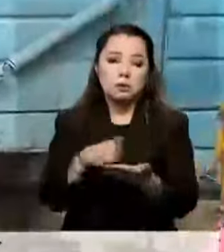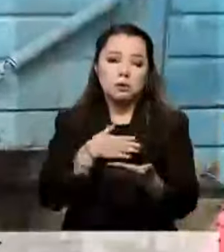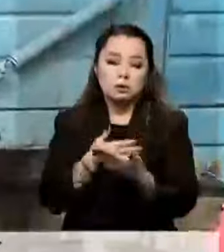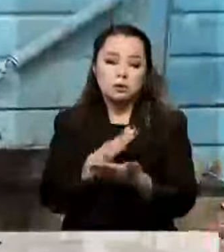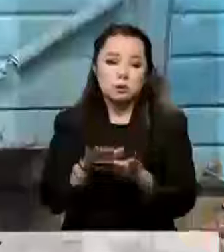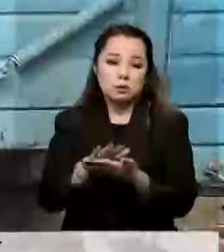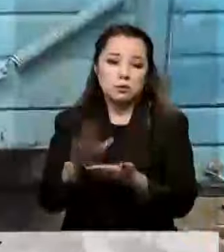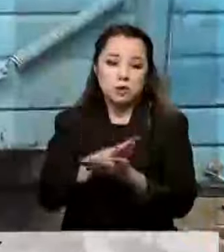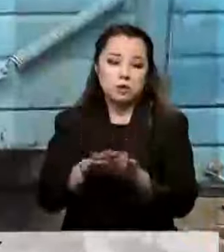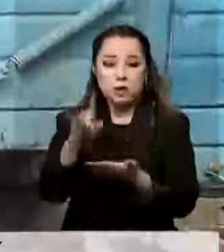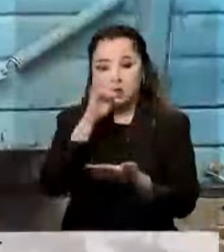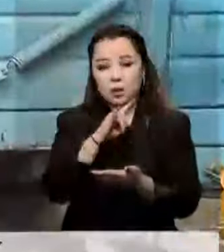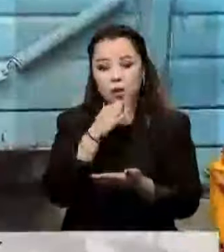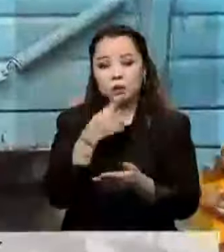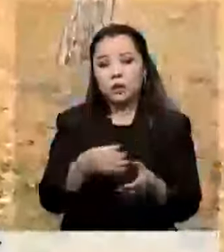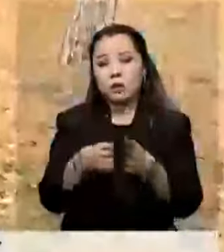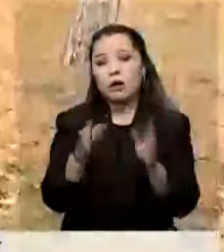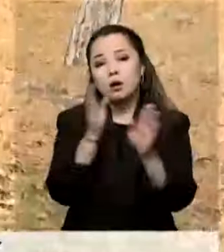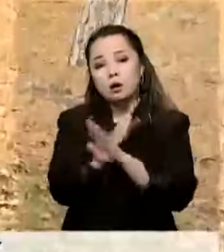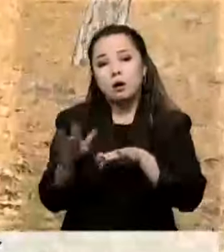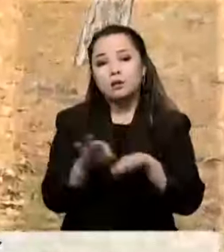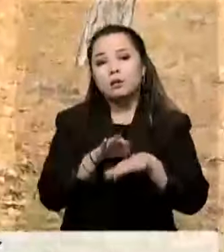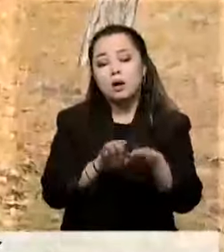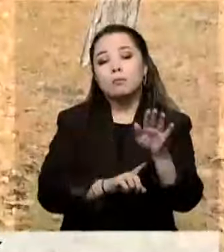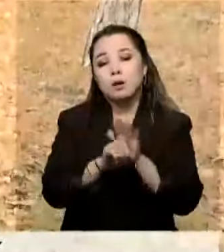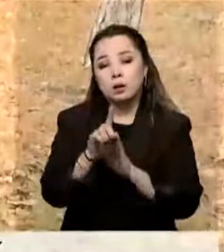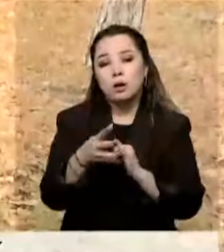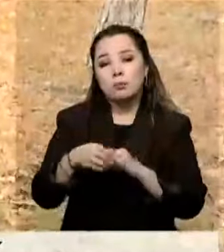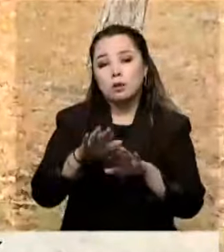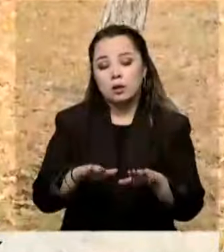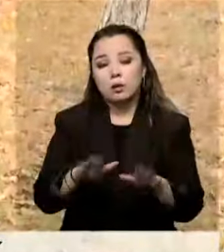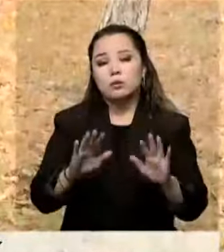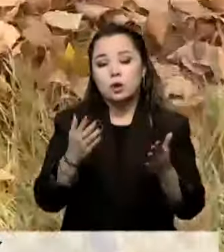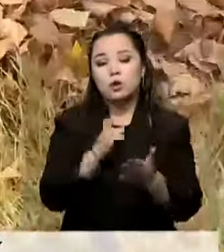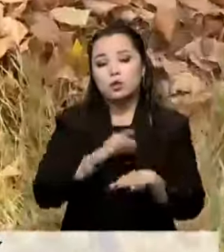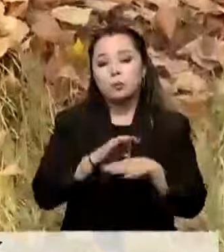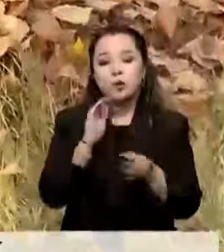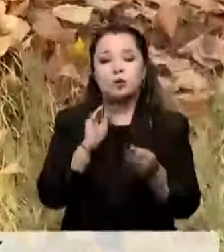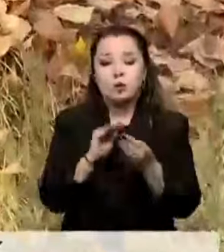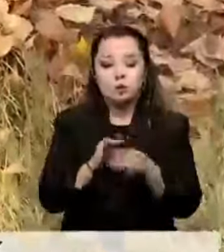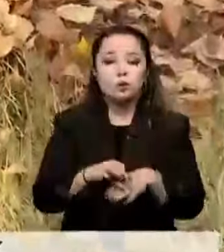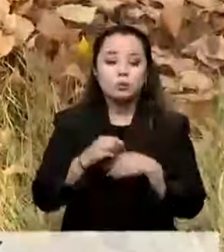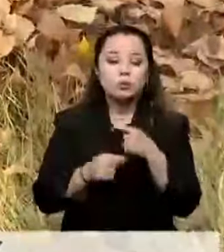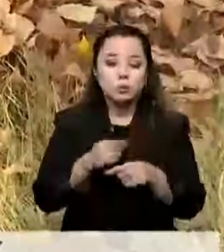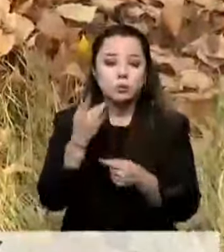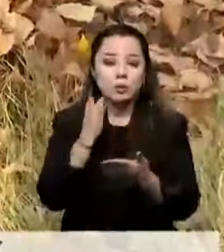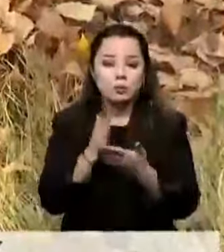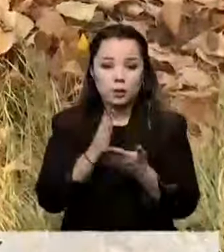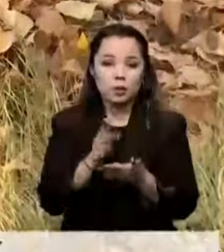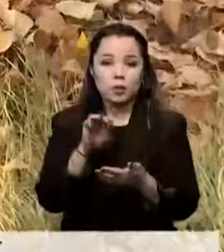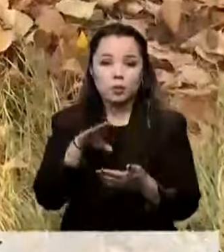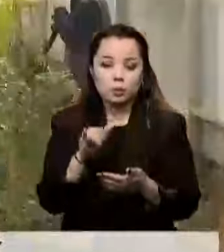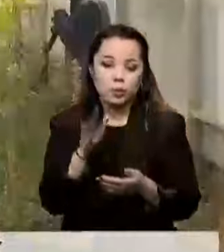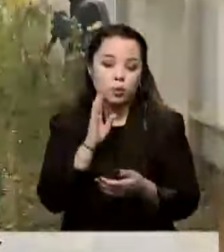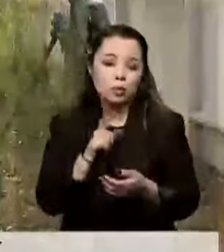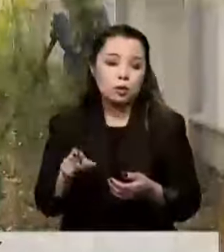атсалысты. Таза Қазақстан жалпыұлттық экологиялық акциясы басталғалы аймақта мұндай жұмыстар тұрақты түрде өткізіліп келеді. Көксу өзенінің